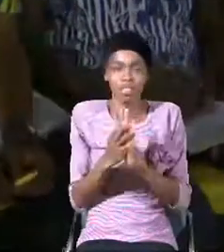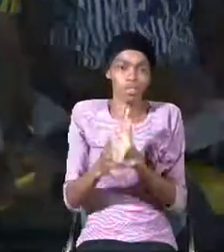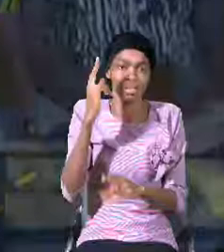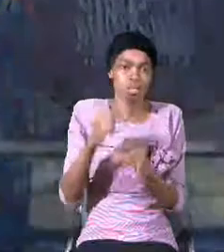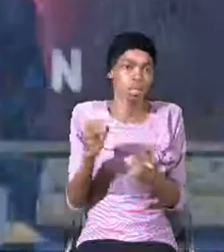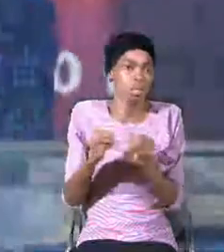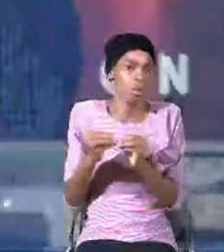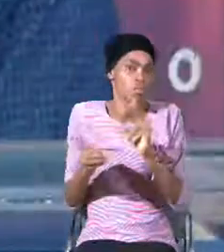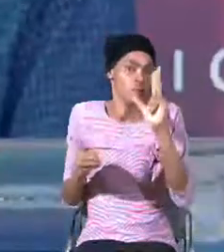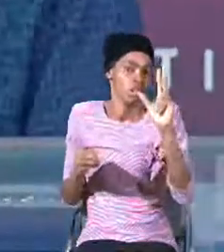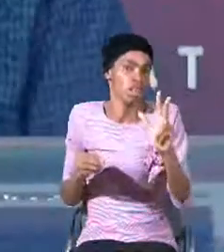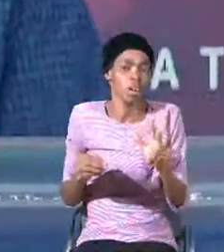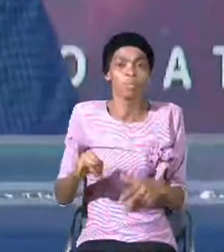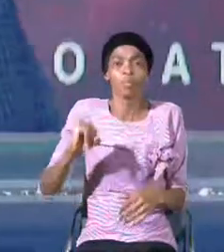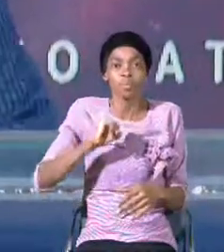Troisièmement,